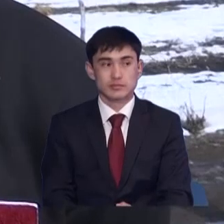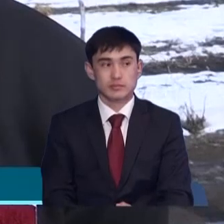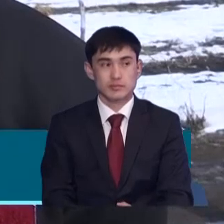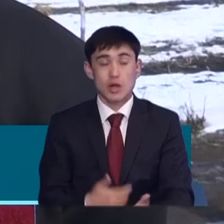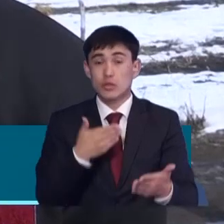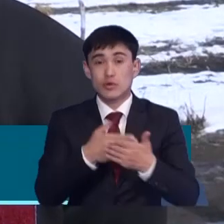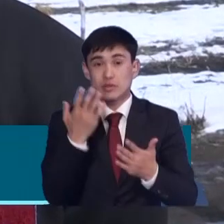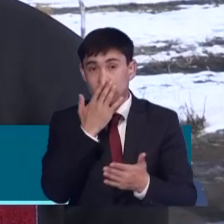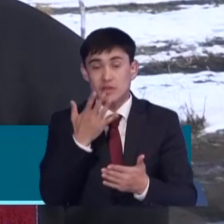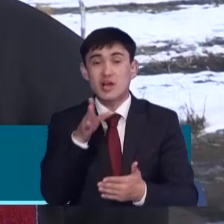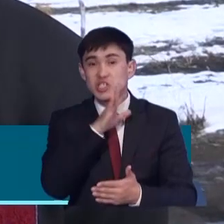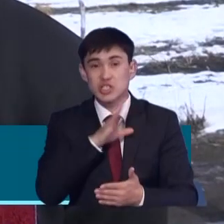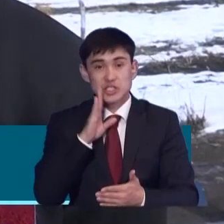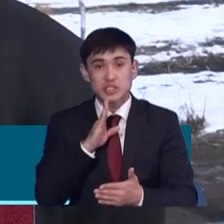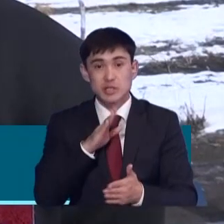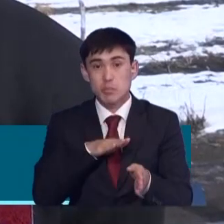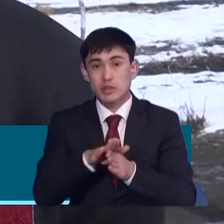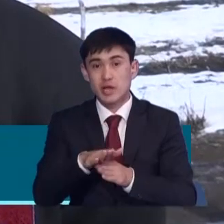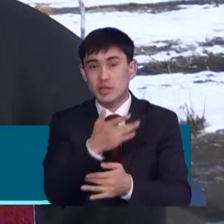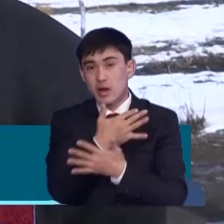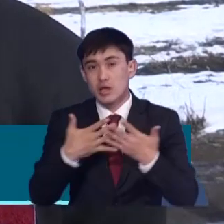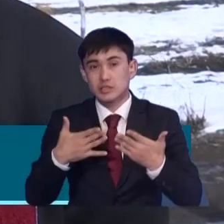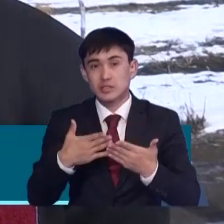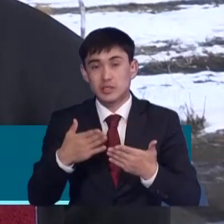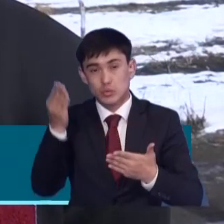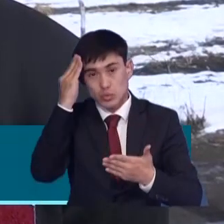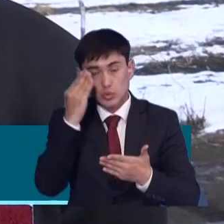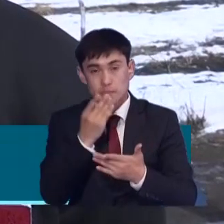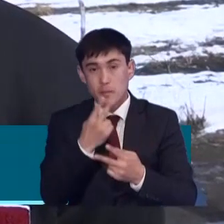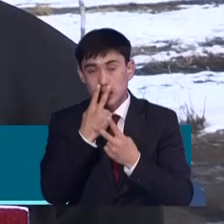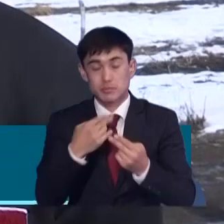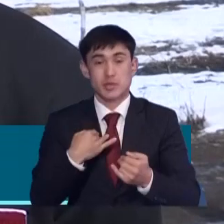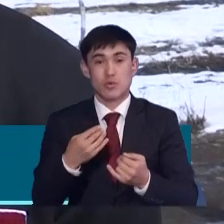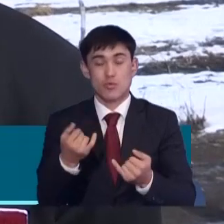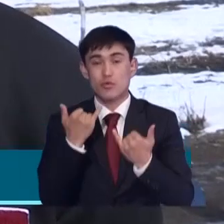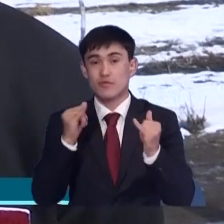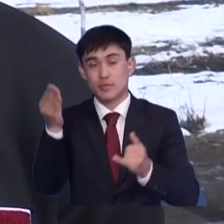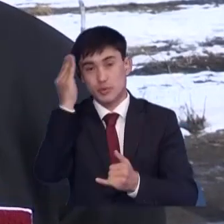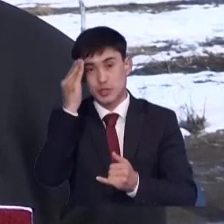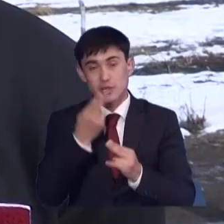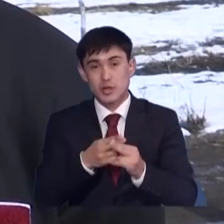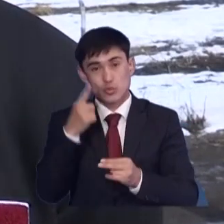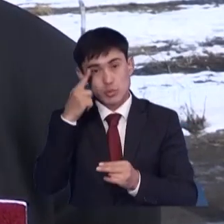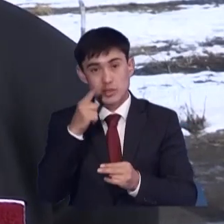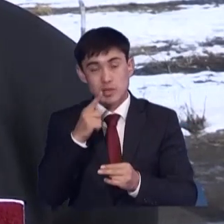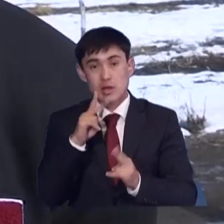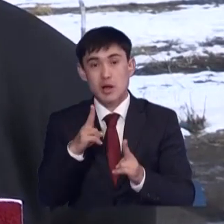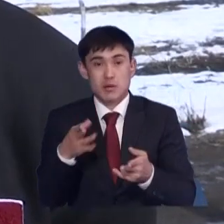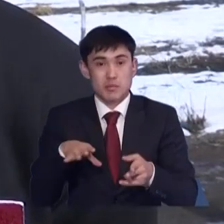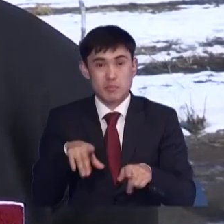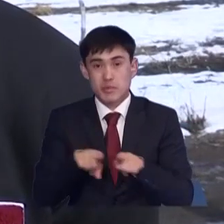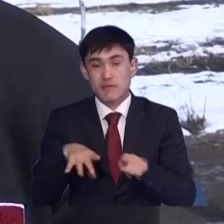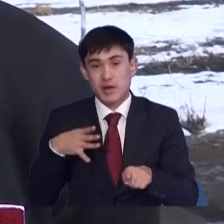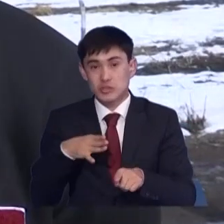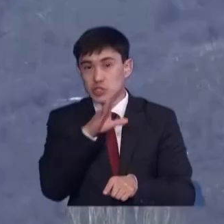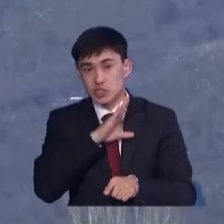До этого я не видел, как женщины исполняют трюки на лошадях, а потому это произвело на меня большое впечатление. Думал, неужели так бывает? Все-таки